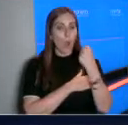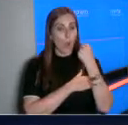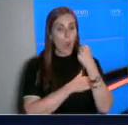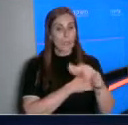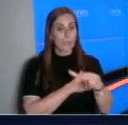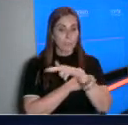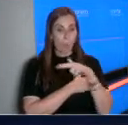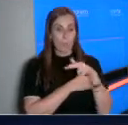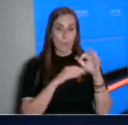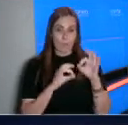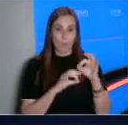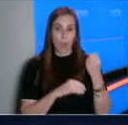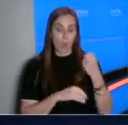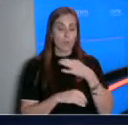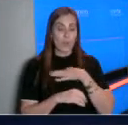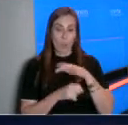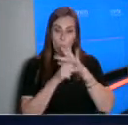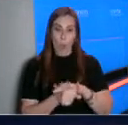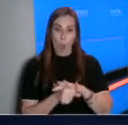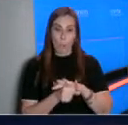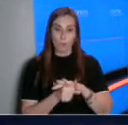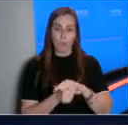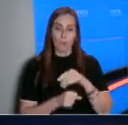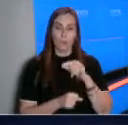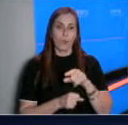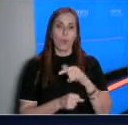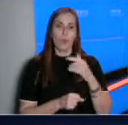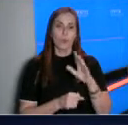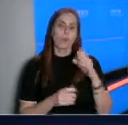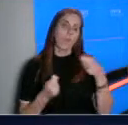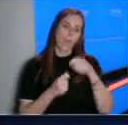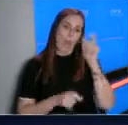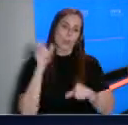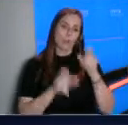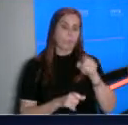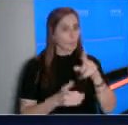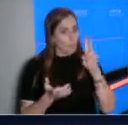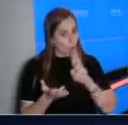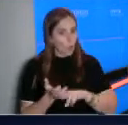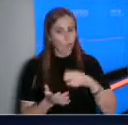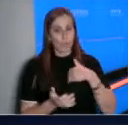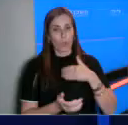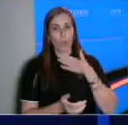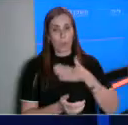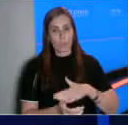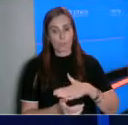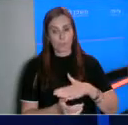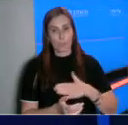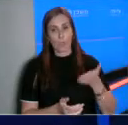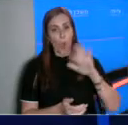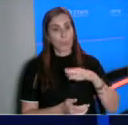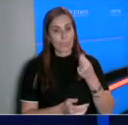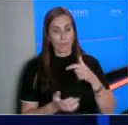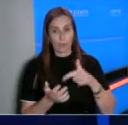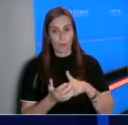הכוח הציבורי, בעצם הכוח שלנו כלובי, הוא תמון באנשים. זה נכון שאנחנו רוצים עוד